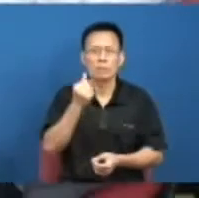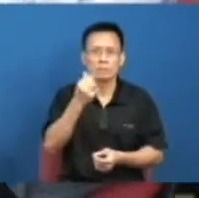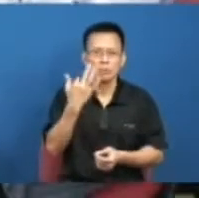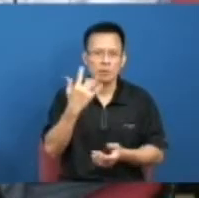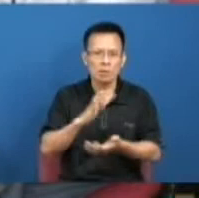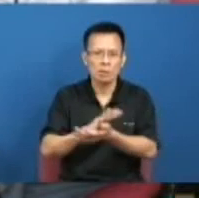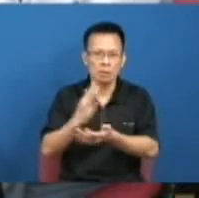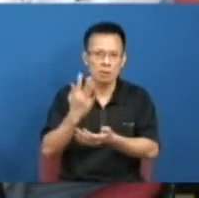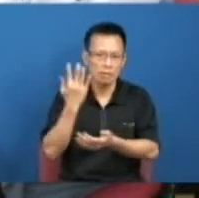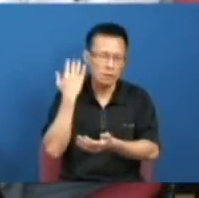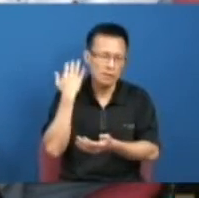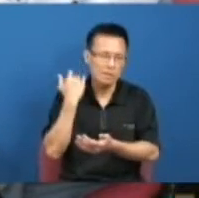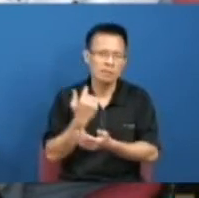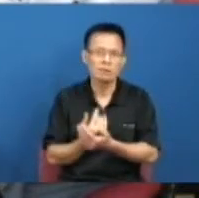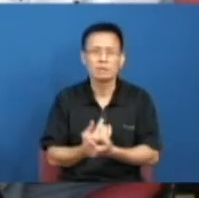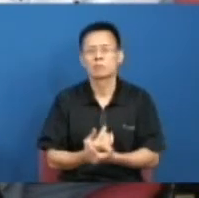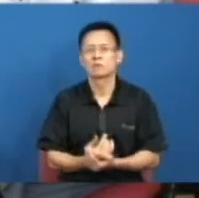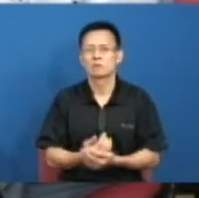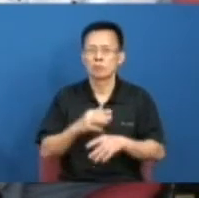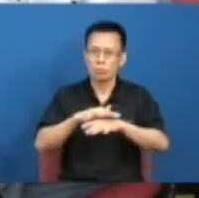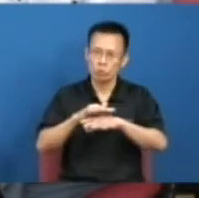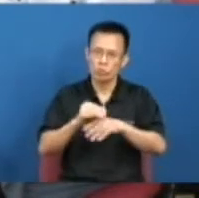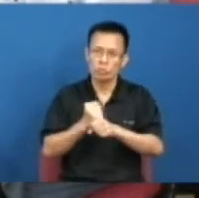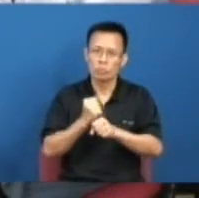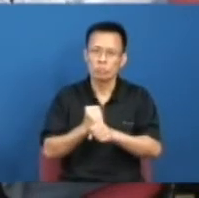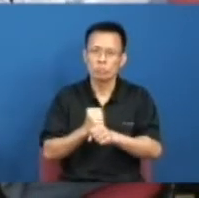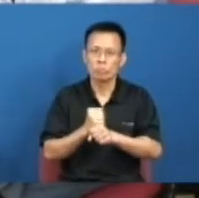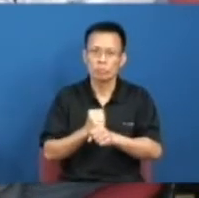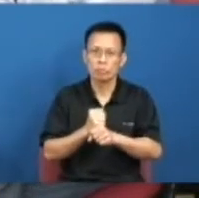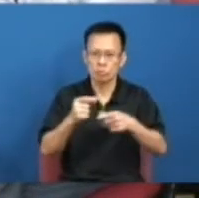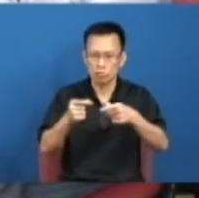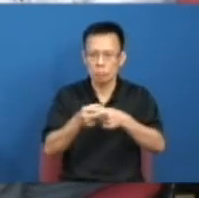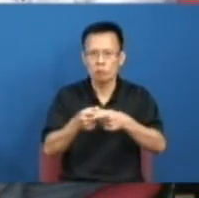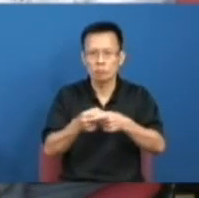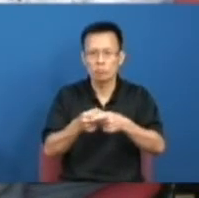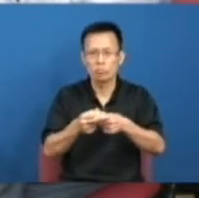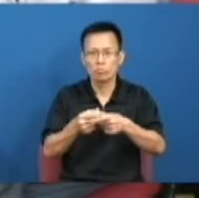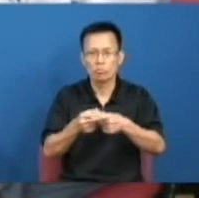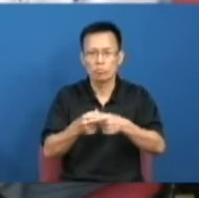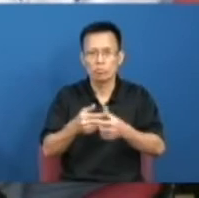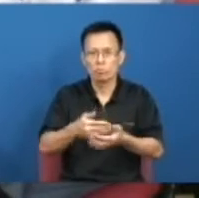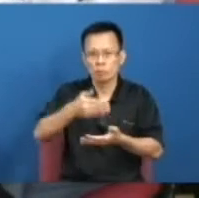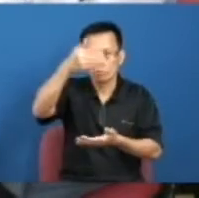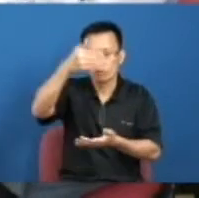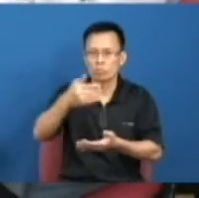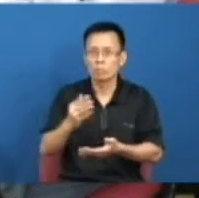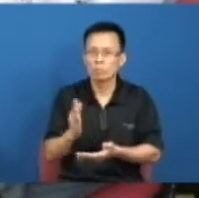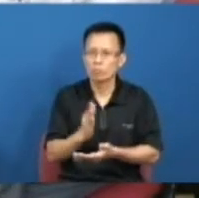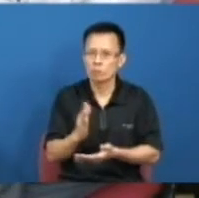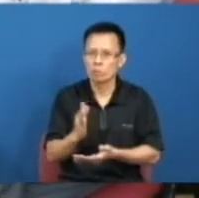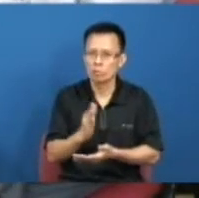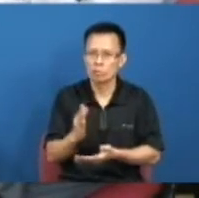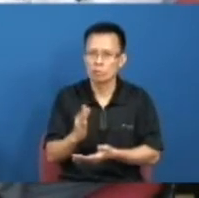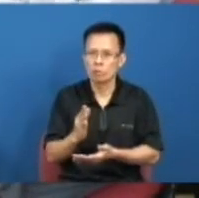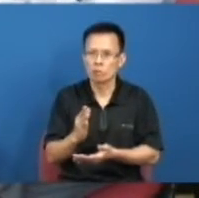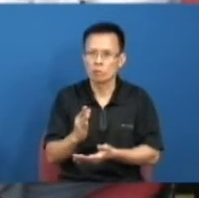前的時候呢普通做的一般公屋呢正敲成那些呢、都要大約是冷